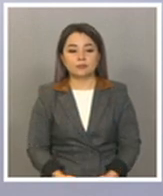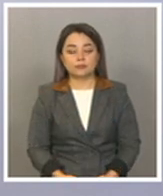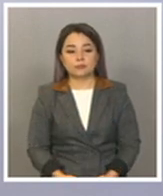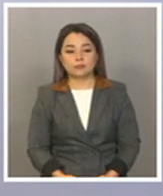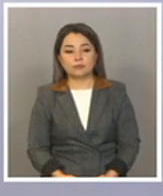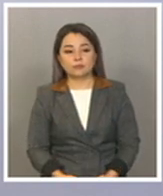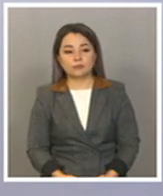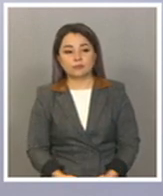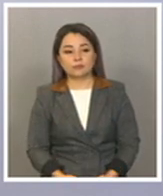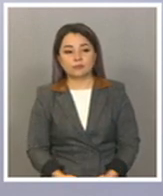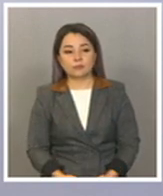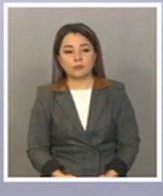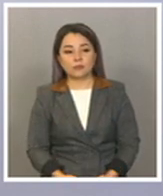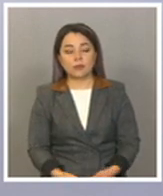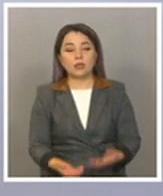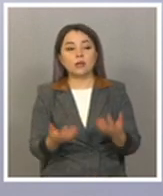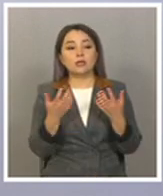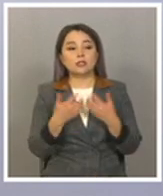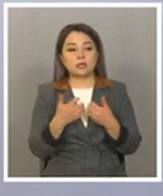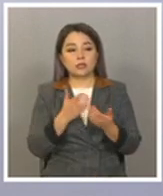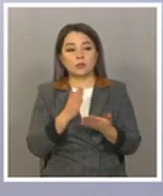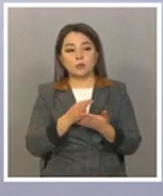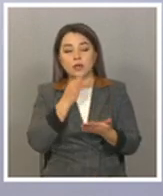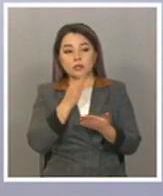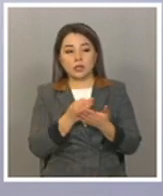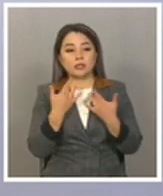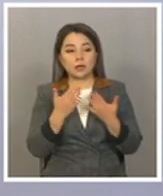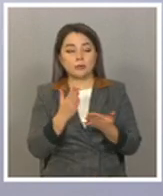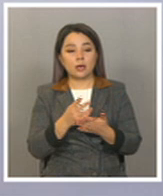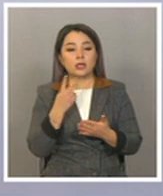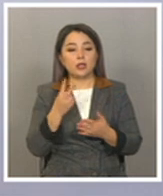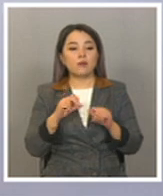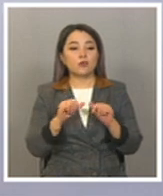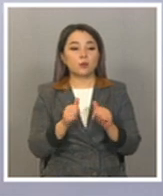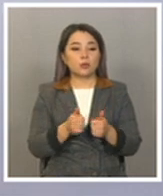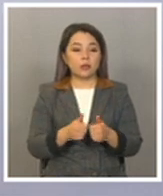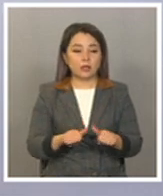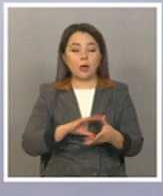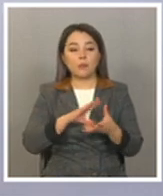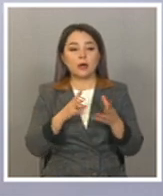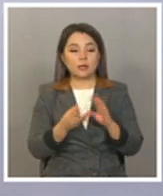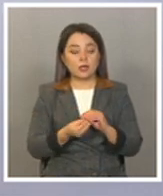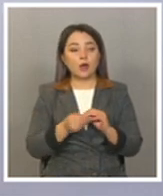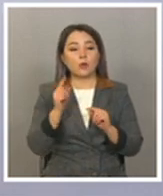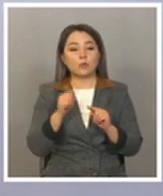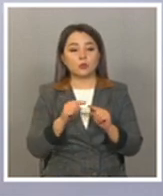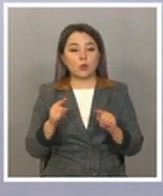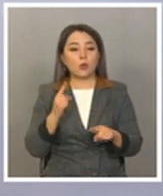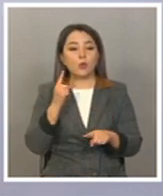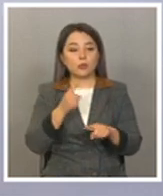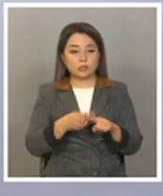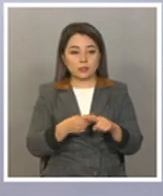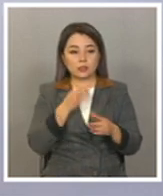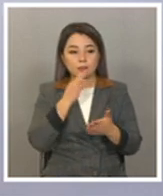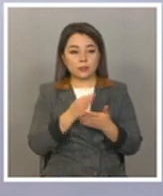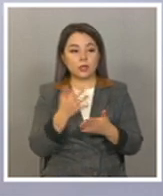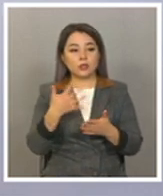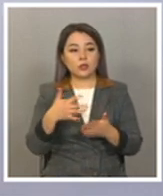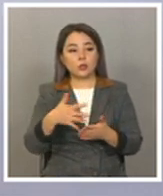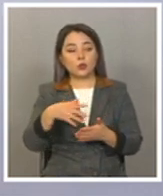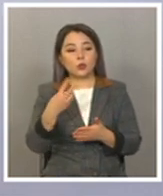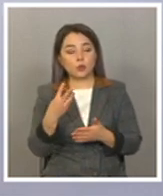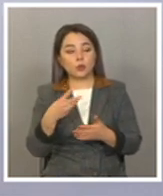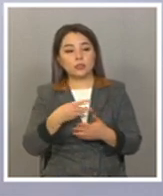Ал енді есептің шартында осы екі фигураның барлық бұрыштарының қосындысы 53-ке